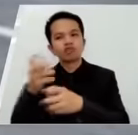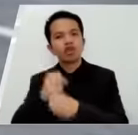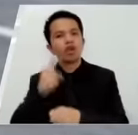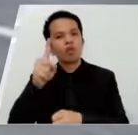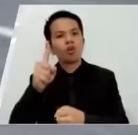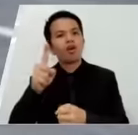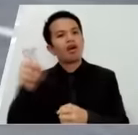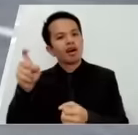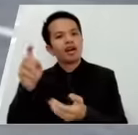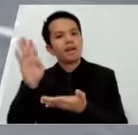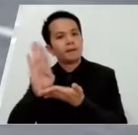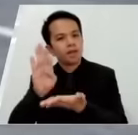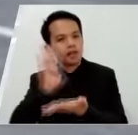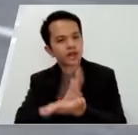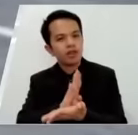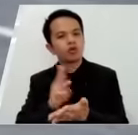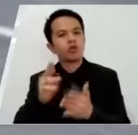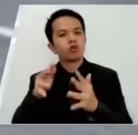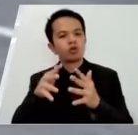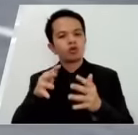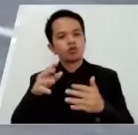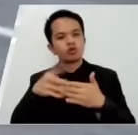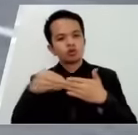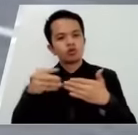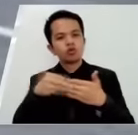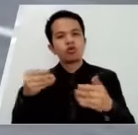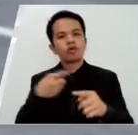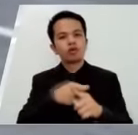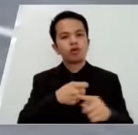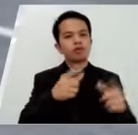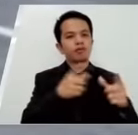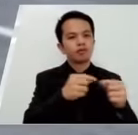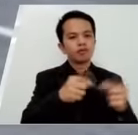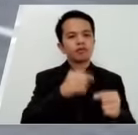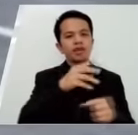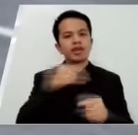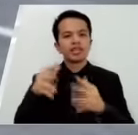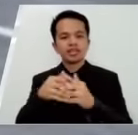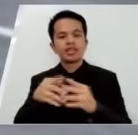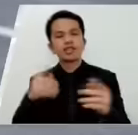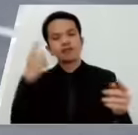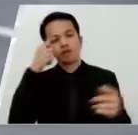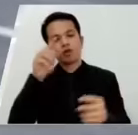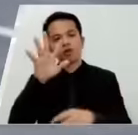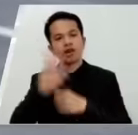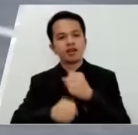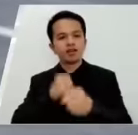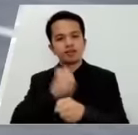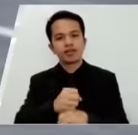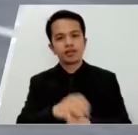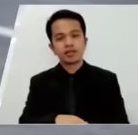$100 billion ang ating bansa mula sa Amerika at Japan sa loob ng 5 taon. At pag ilang oras mula ngayon ay